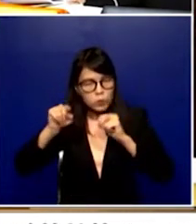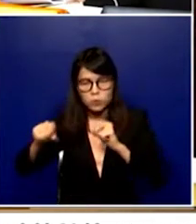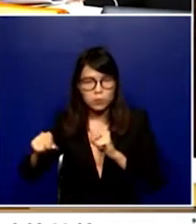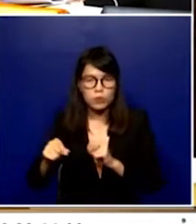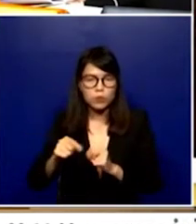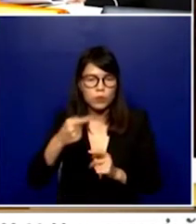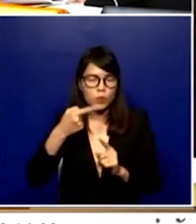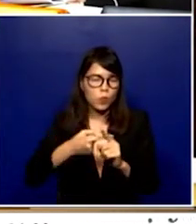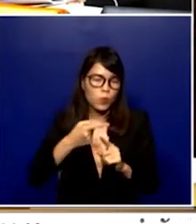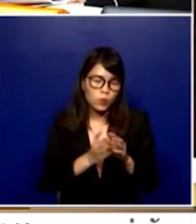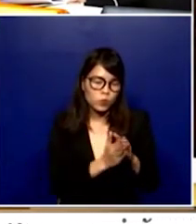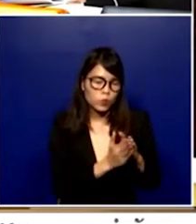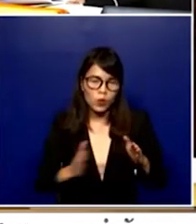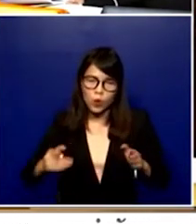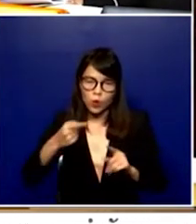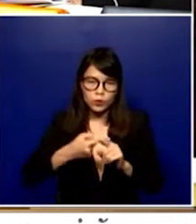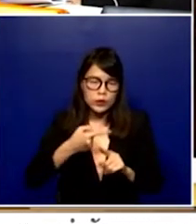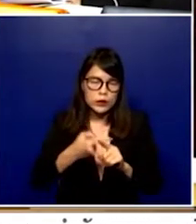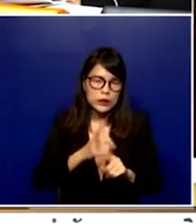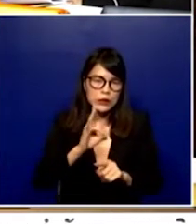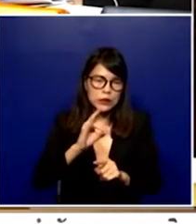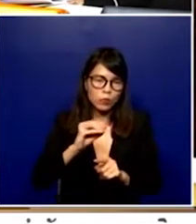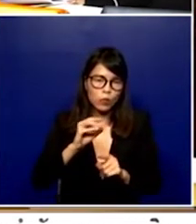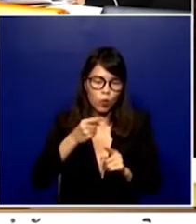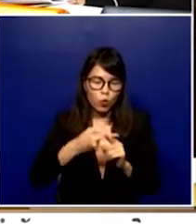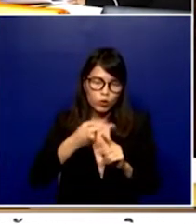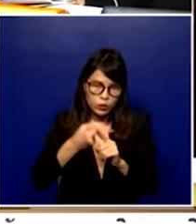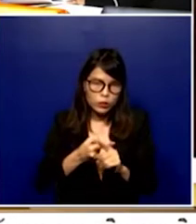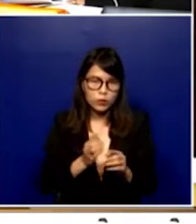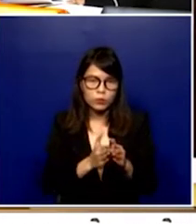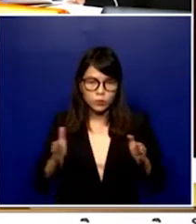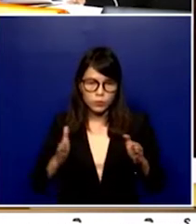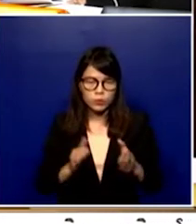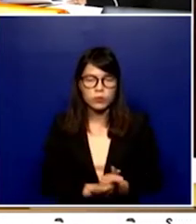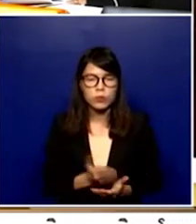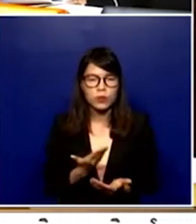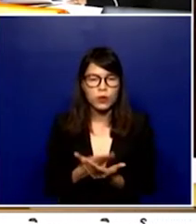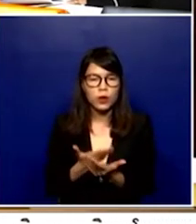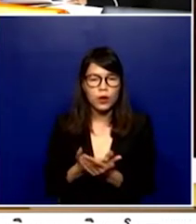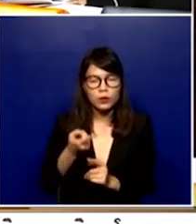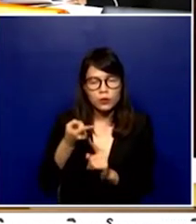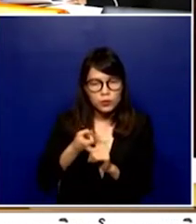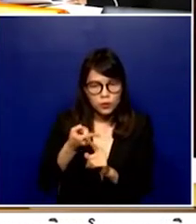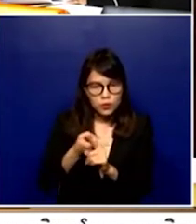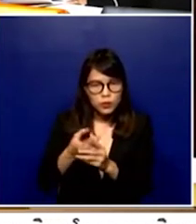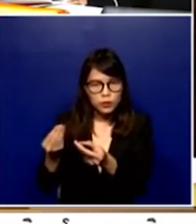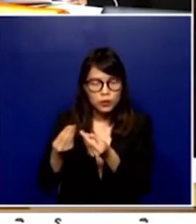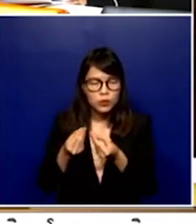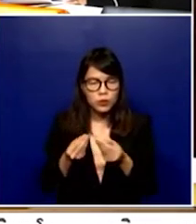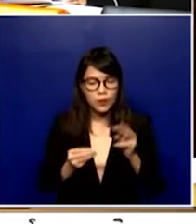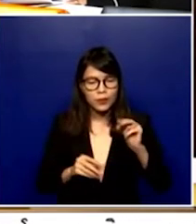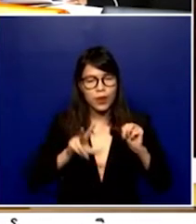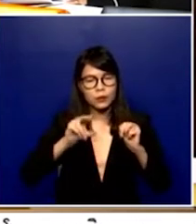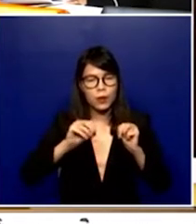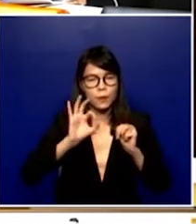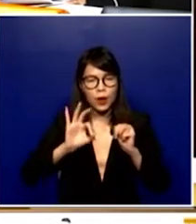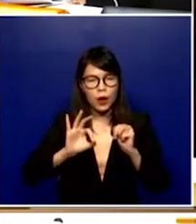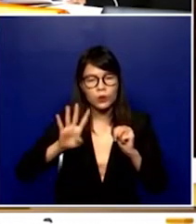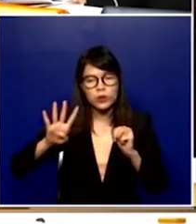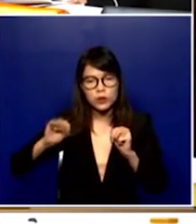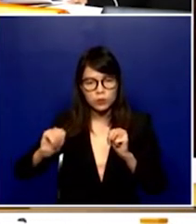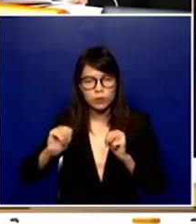ือนถือว่าเป็เงินได้พึงประเมิน ตามประมวนรัศดากร มาตา 39 และ 40